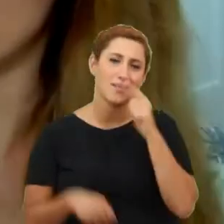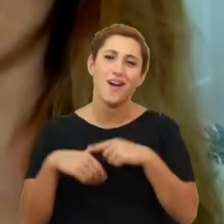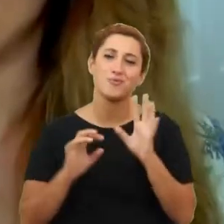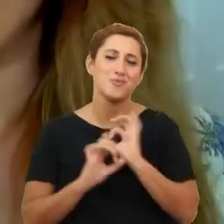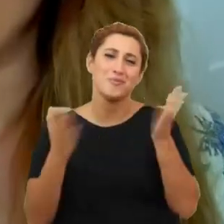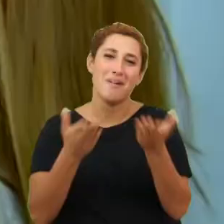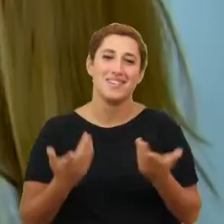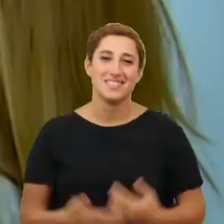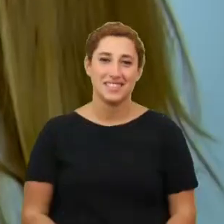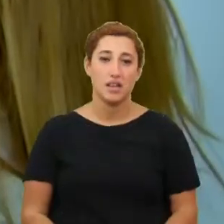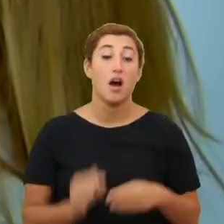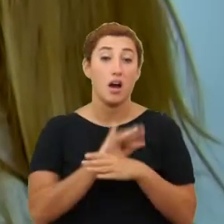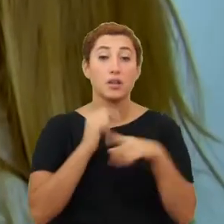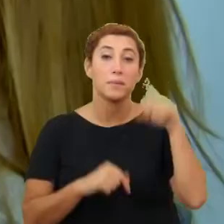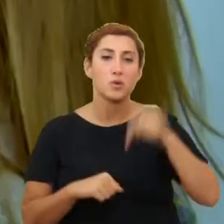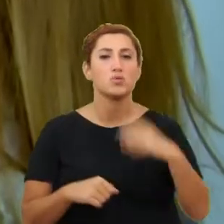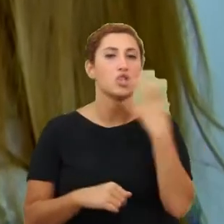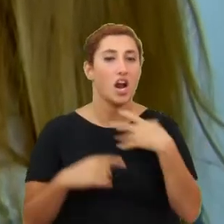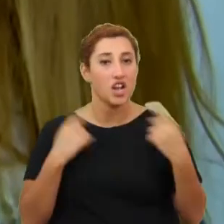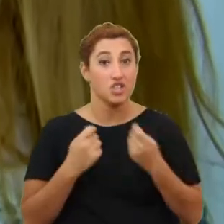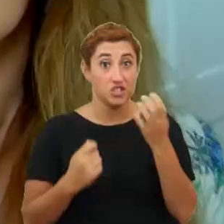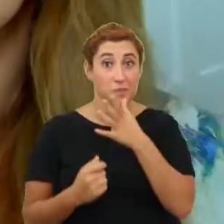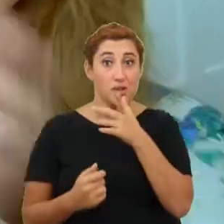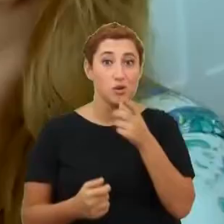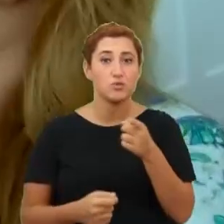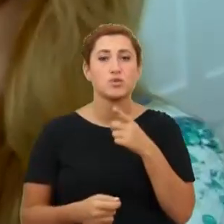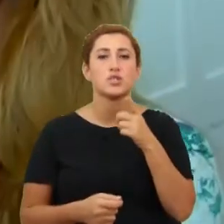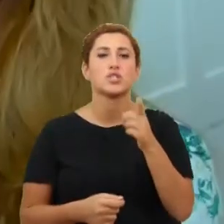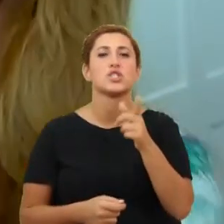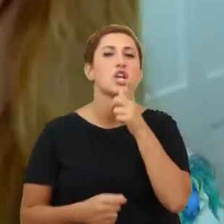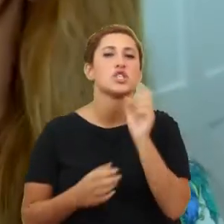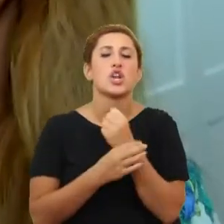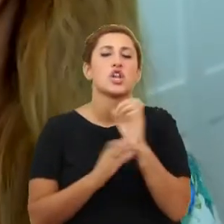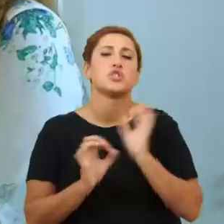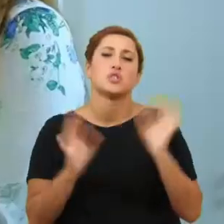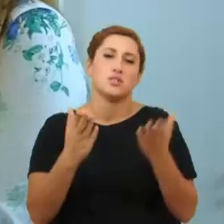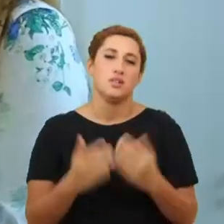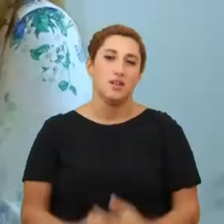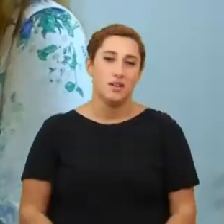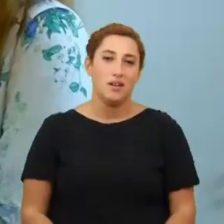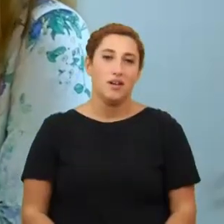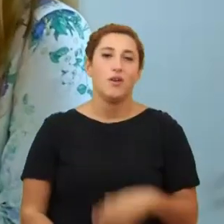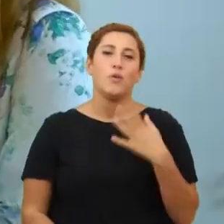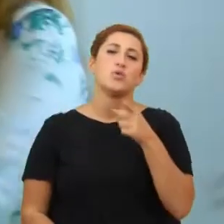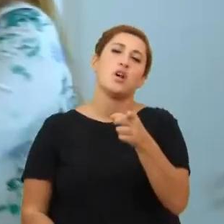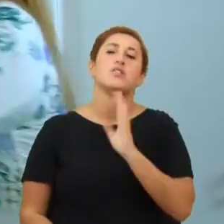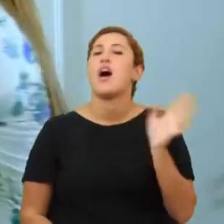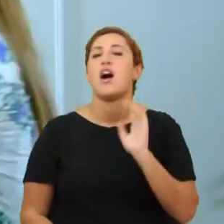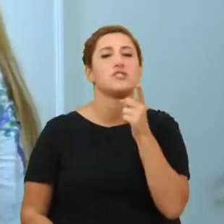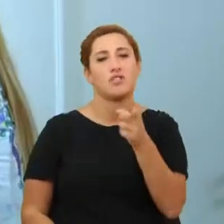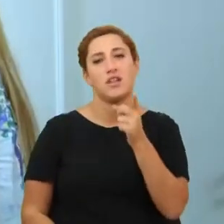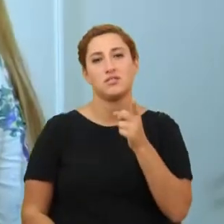İnanmıyorum, harikasın ya. Hayatım bütün gün bu şarkıya çalıştım, biliyor musun? Sen sanatçısın resmen. Ay oğlum, sensin o.